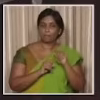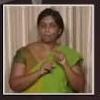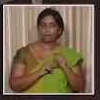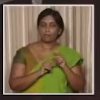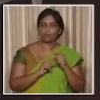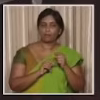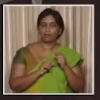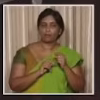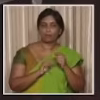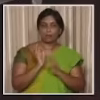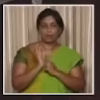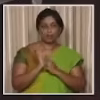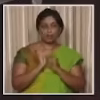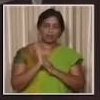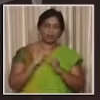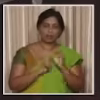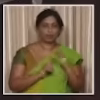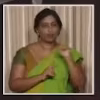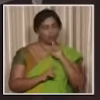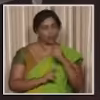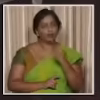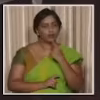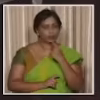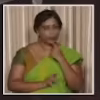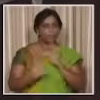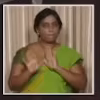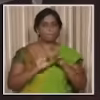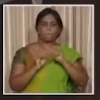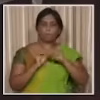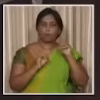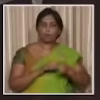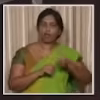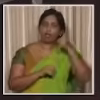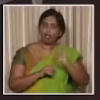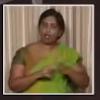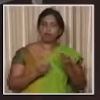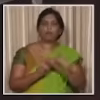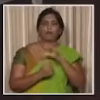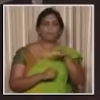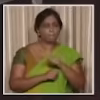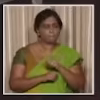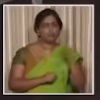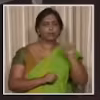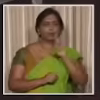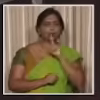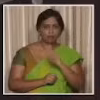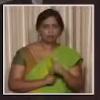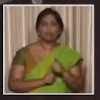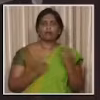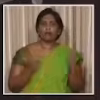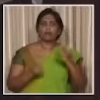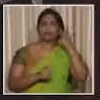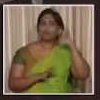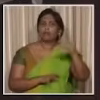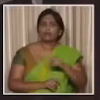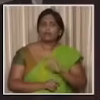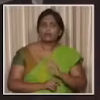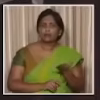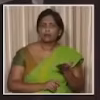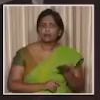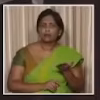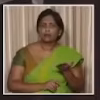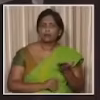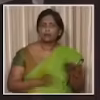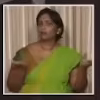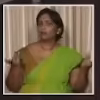එතුමා අපේ මරික්කාර මන්ත්‍රීතුමාම කියනවා ඔව් පාලක මණ්ඩලයේ අනුමැතියක් නැතුව තමයි භාවිතා කරේ තුමම කියනවා. ඉතින් ඒක අවභාවිතාවක් නෙමෙයිද? ඒක